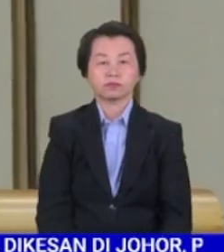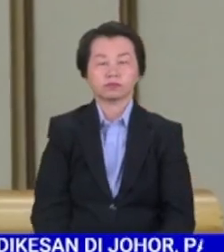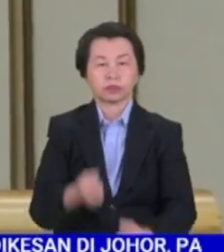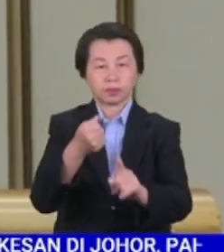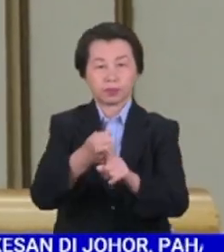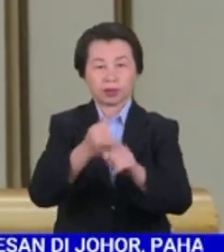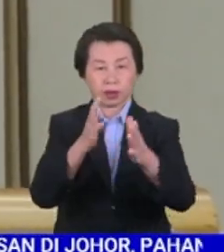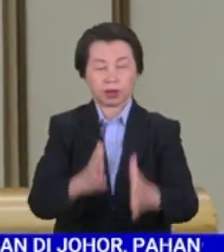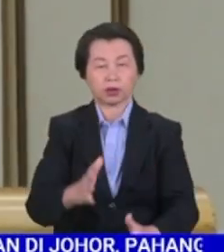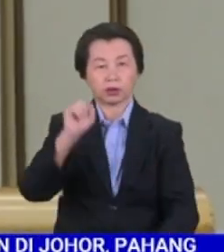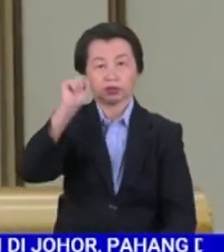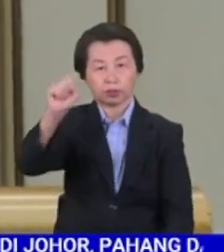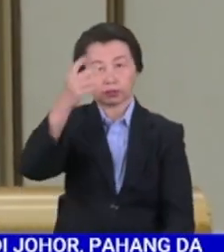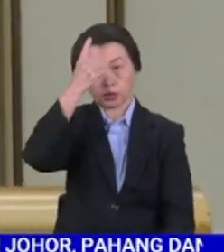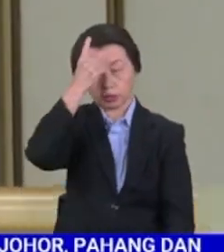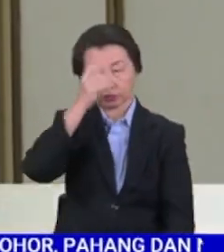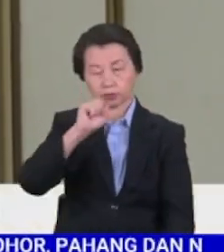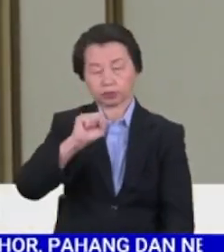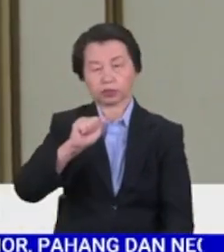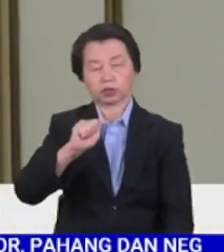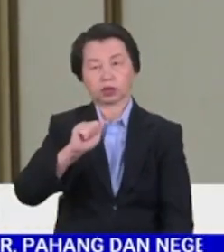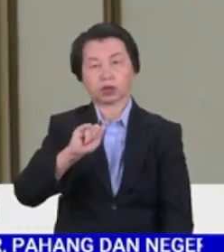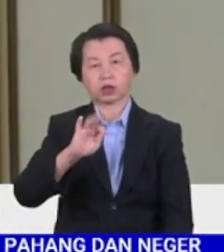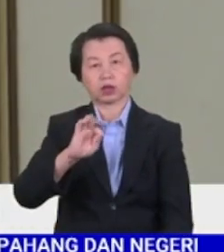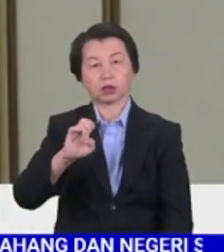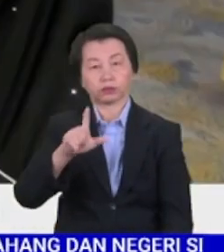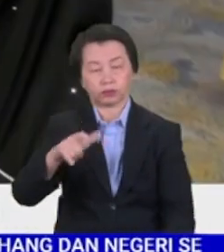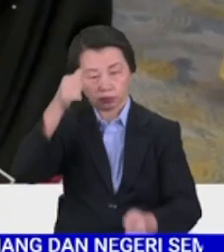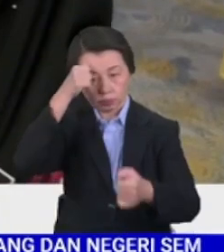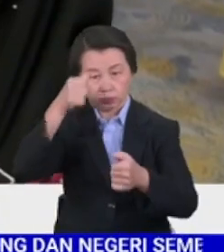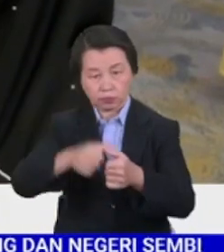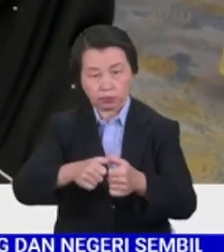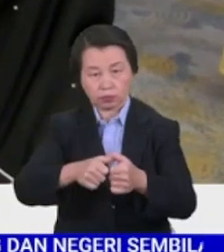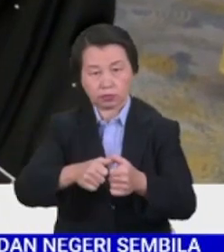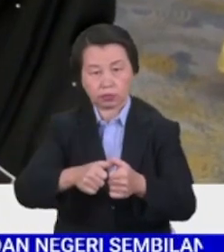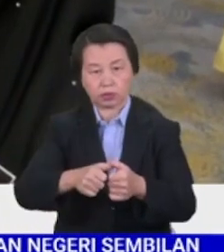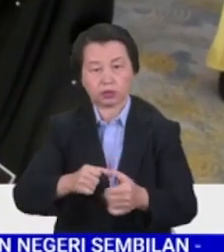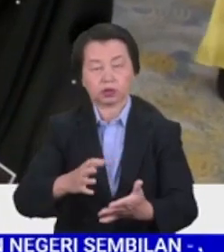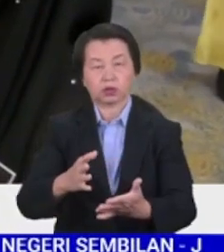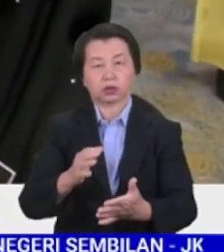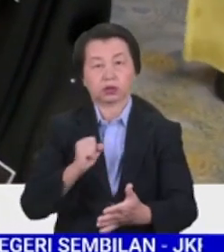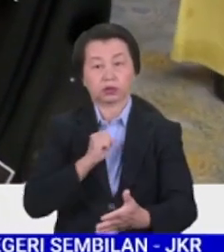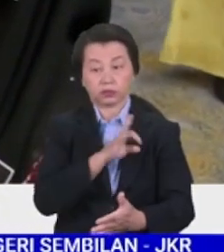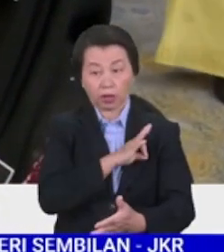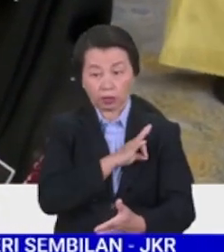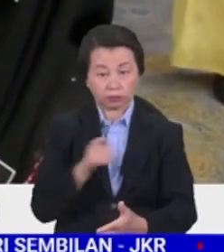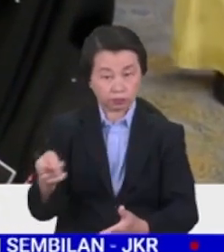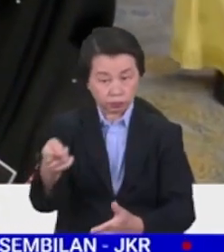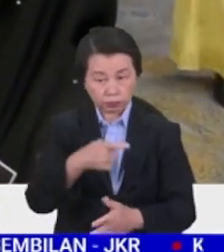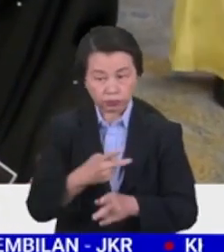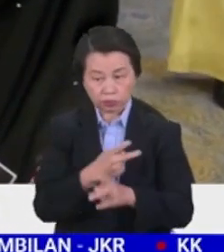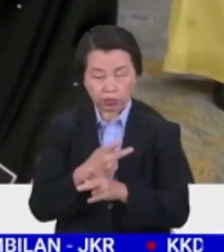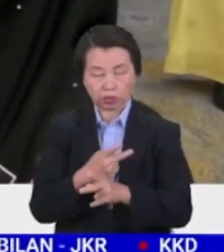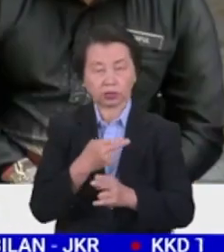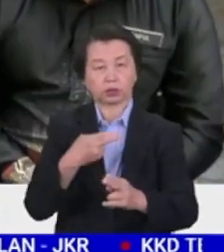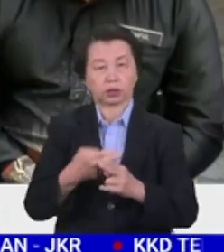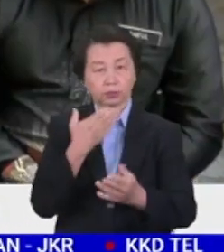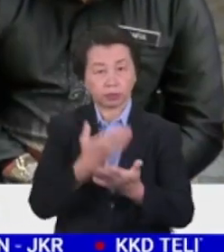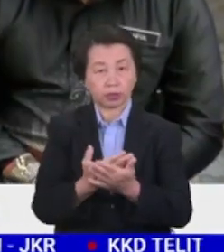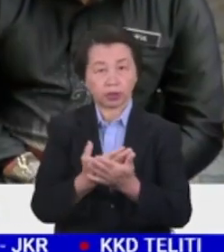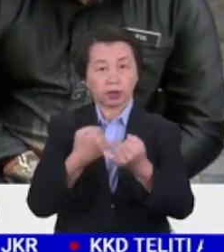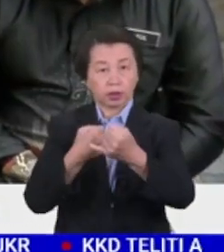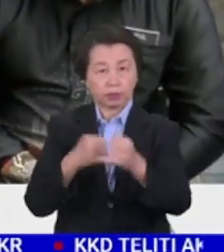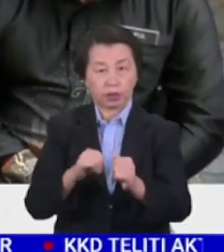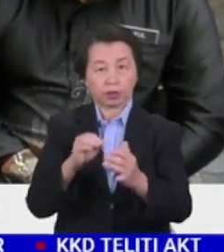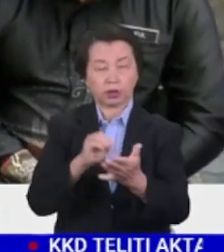Pengarah Jahins Negeri Sabah Datuk Saiful Zaman Sangul turut mengingatkan warga kerja Jahins agar sentiasa menjaga nama baik jabatan